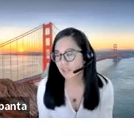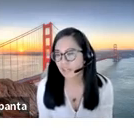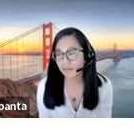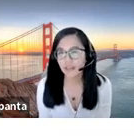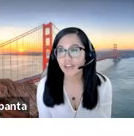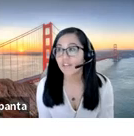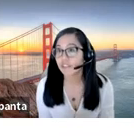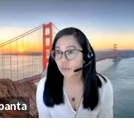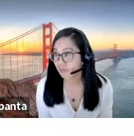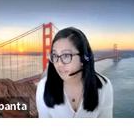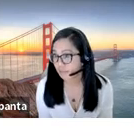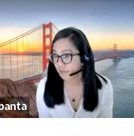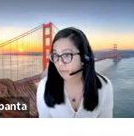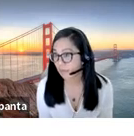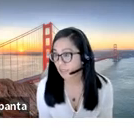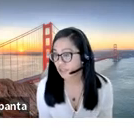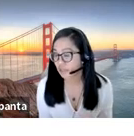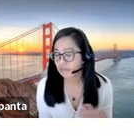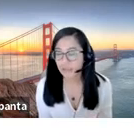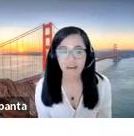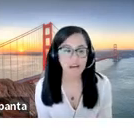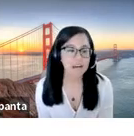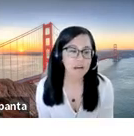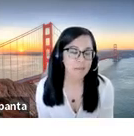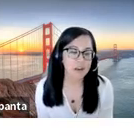jobs by through a physical application.